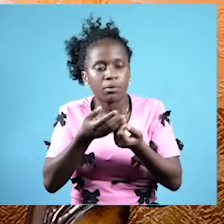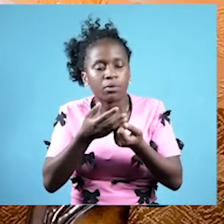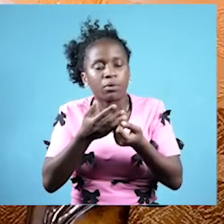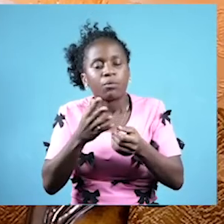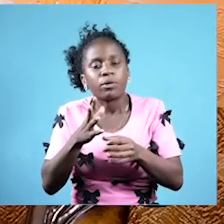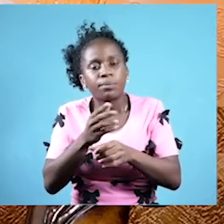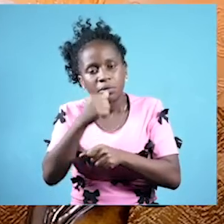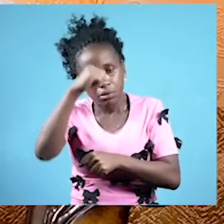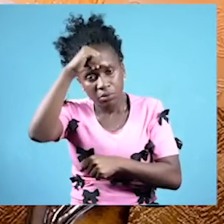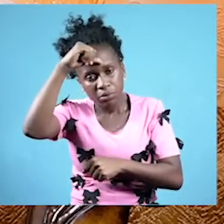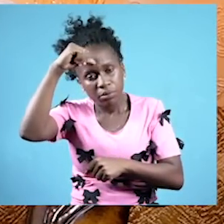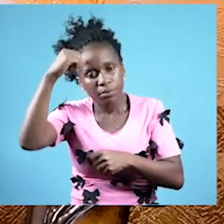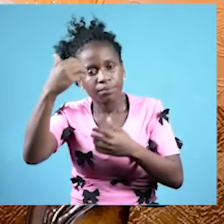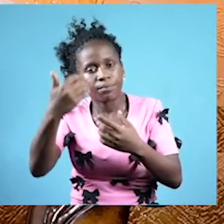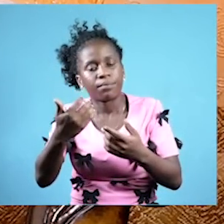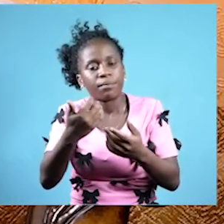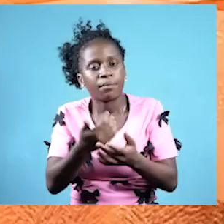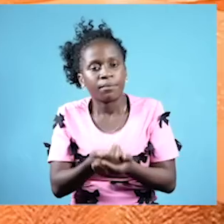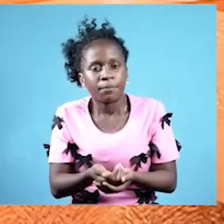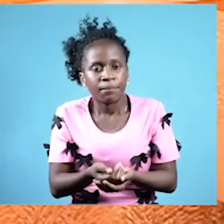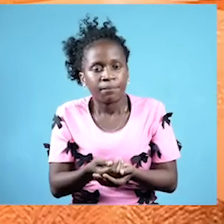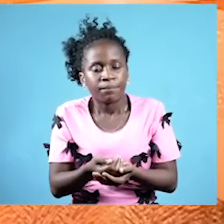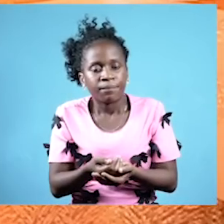wamekutwa na misukosuko,